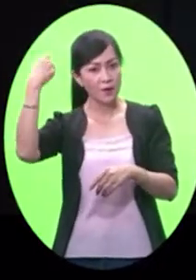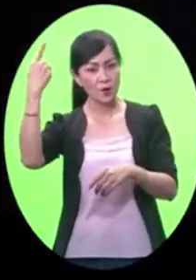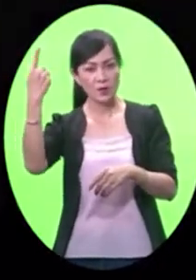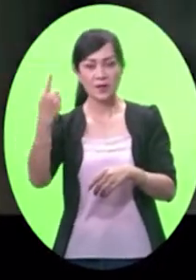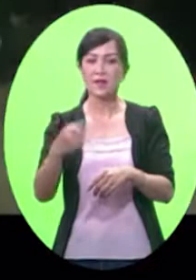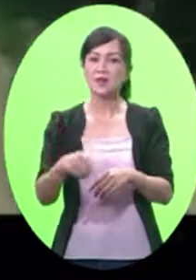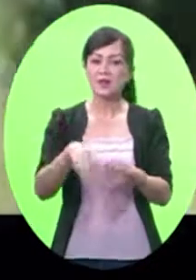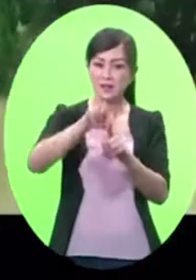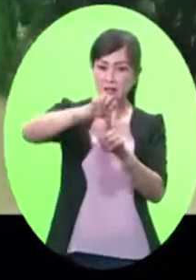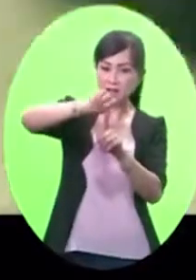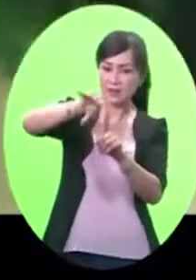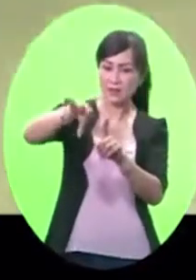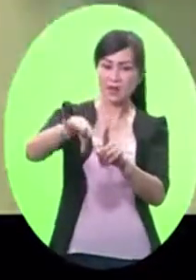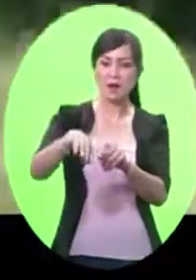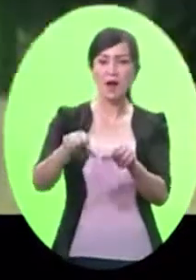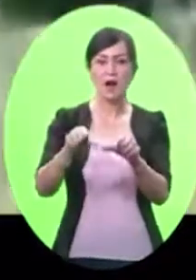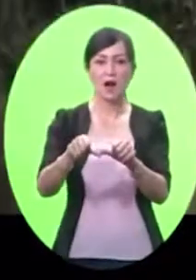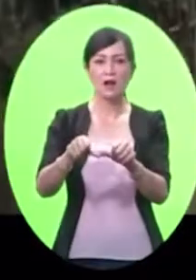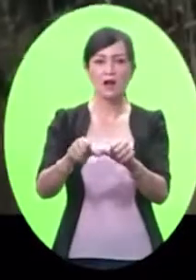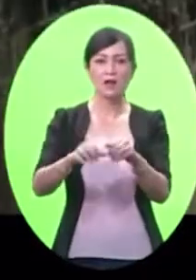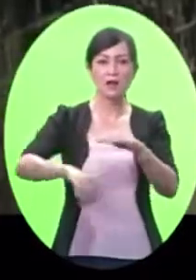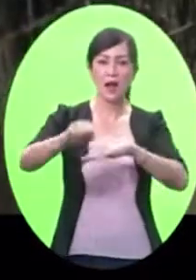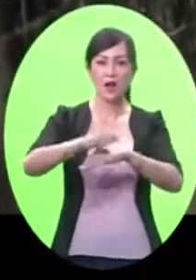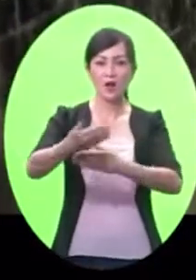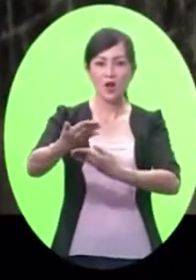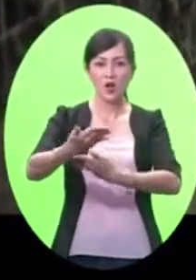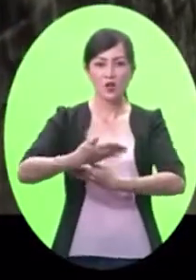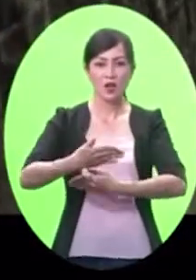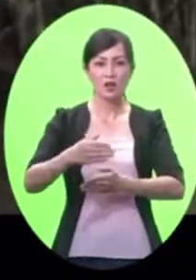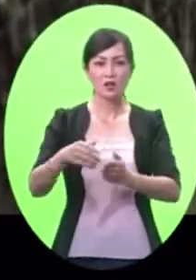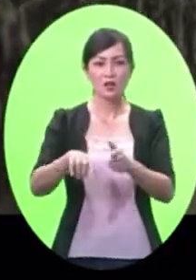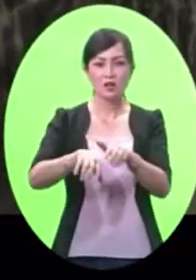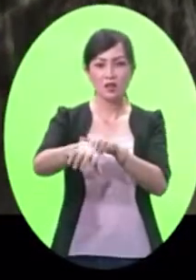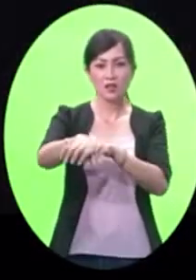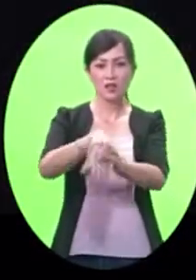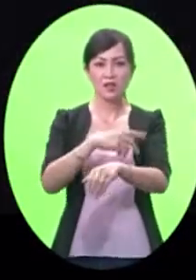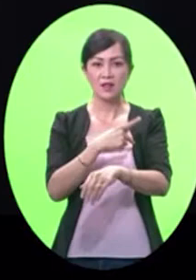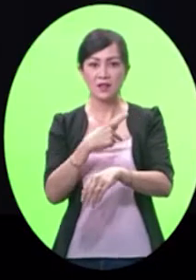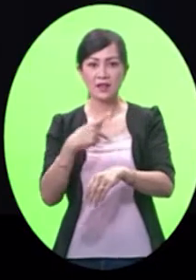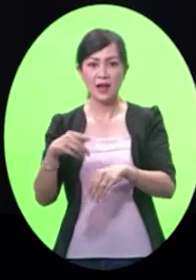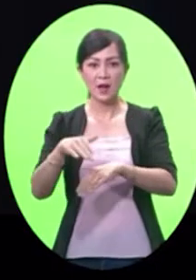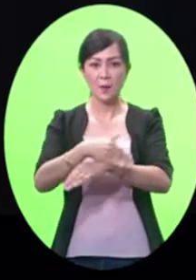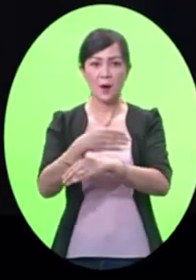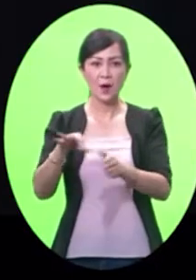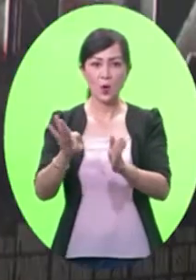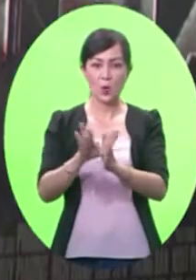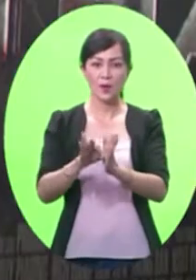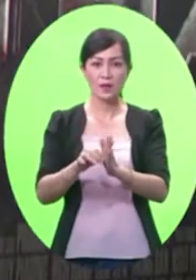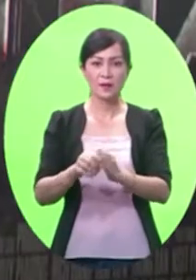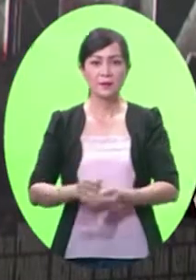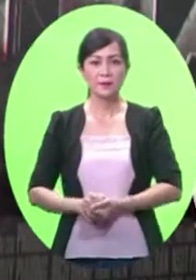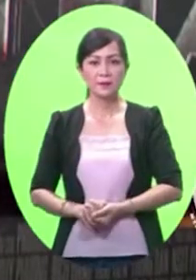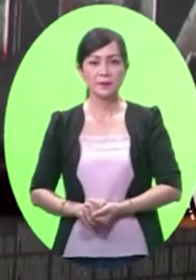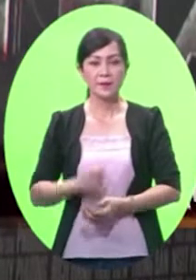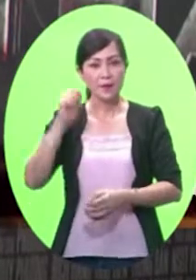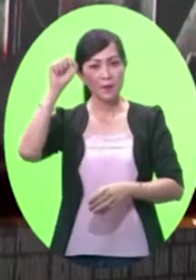đã được trình chiếu tại hạng mục cửa sổ châu Á và được đón nhận cùng với những phản hồi tích cực của khán giả lẫn báo giới Hàn Quốc.